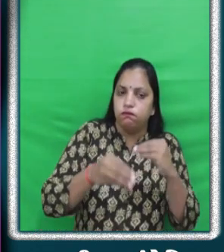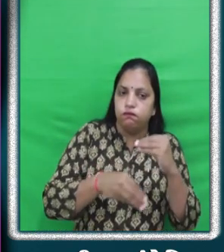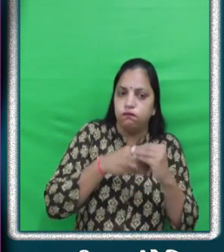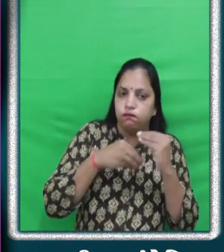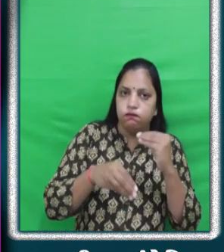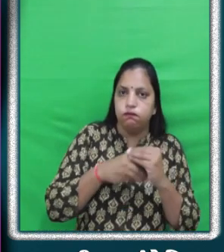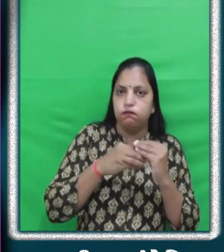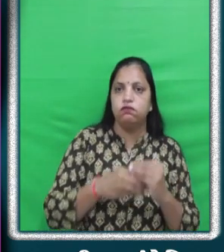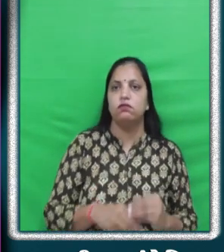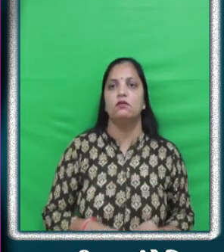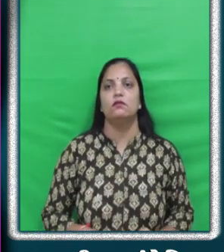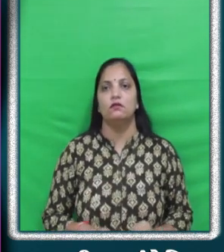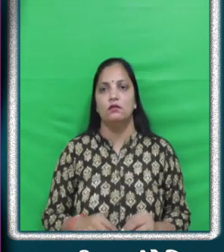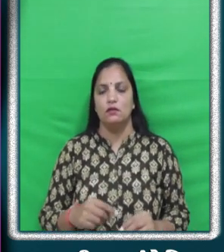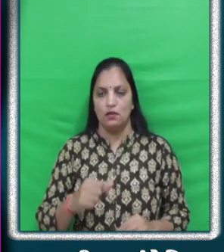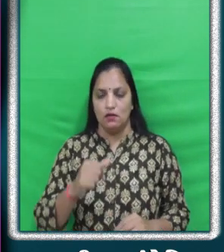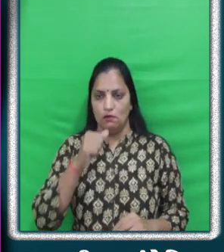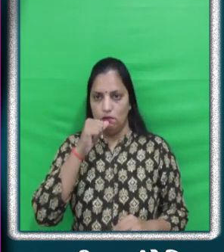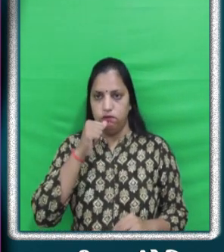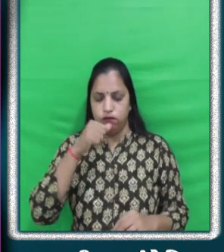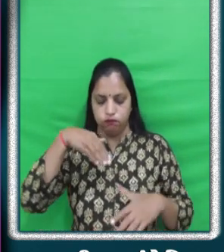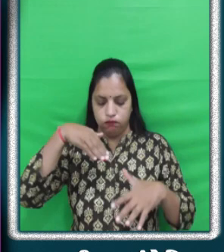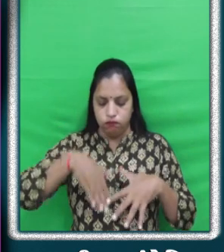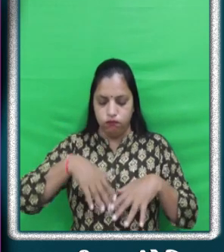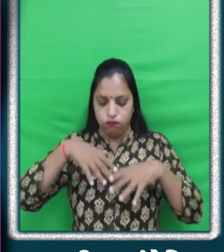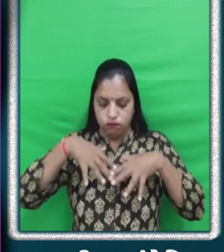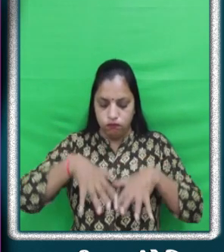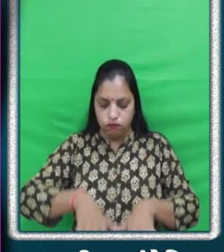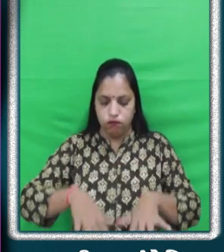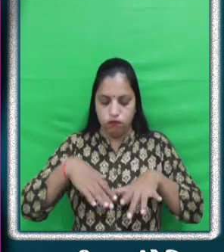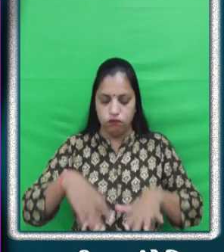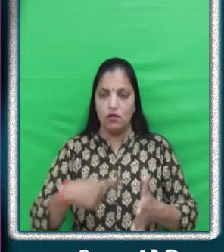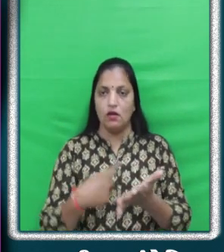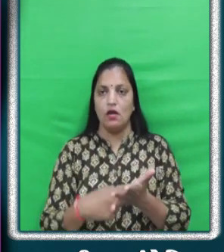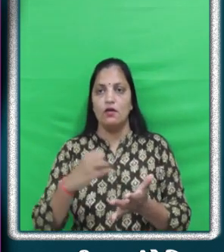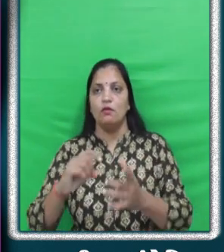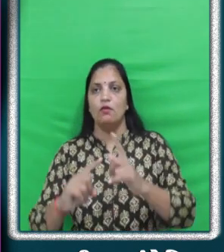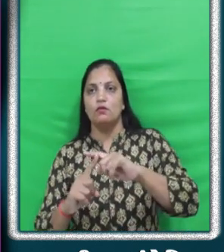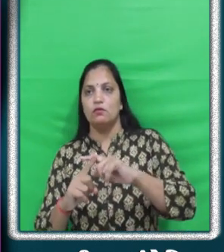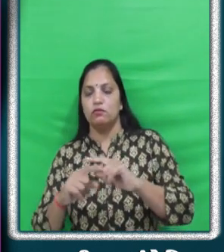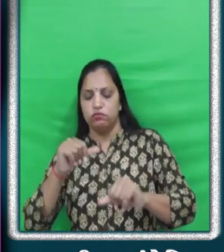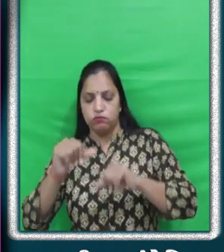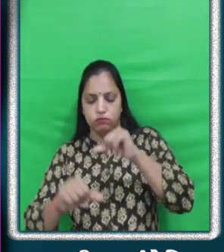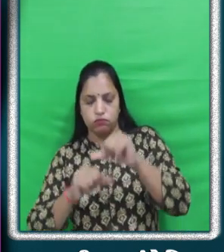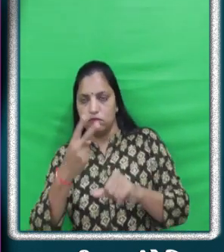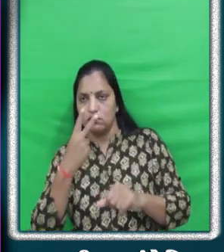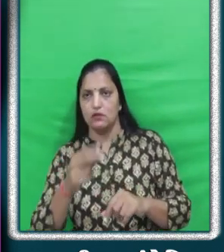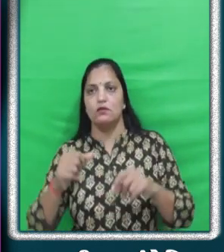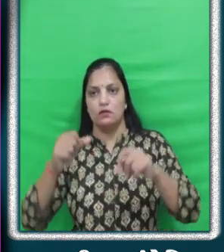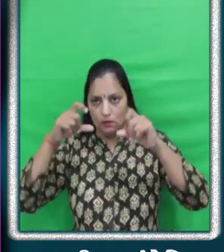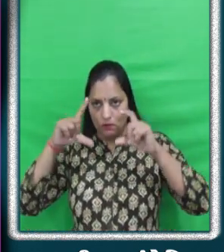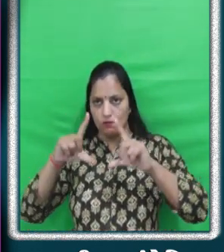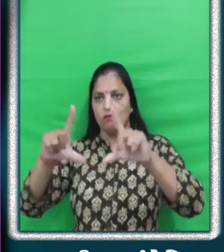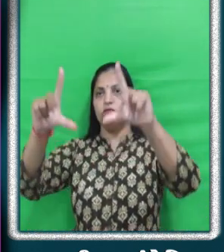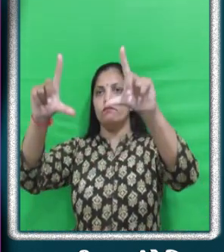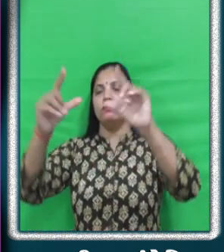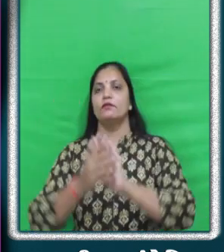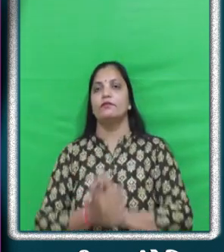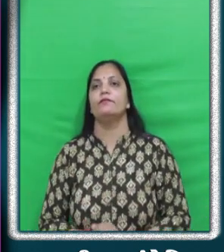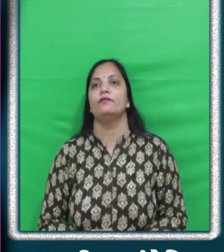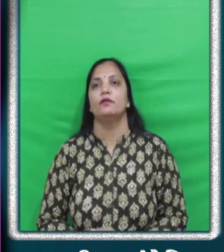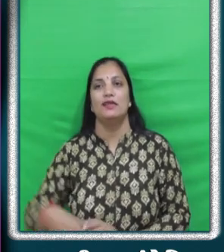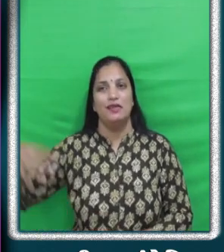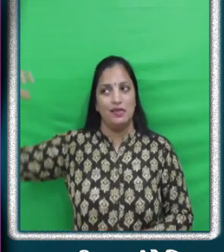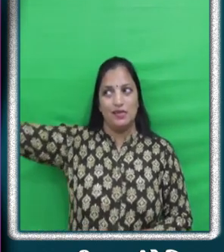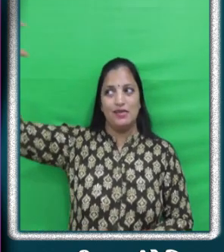જાય, જ્યારે મૂળની અંદર પાણી જે છે ઉપર તરફ જાય છે ત્યારે કેવી રીતે જાય છે એની પ્રોસેસ તમારે સમજવાની છે। અહીંયા આકૃતિની અંદર જુઓ